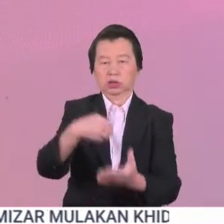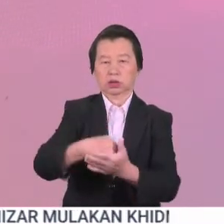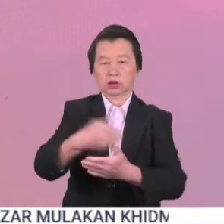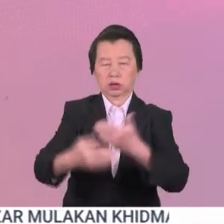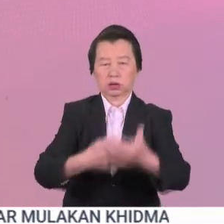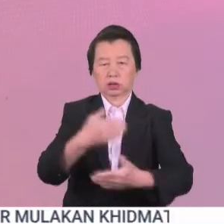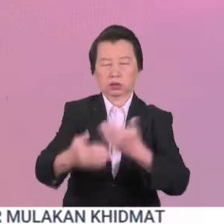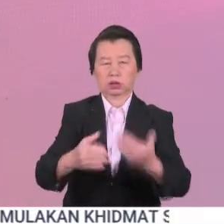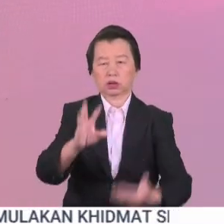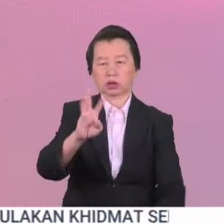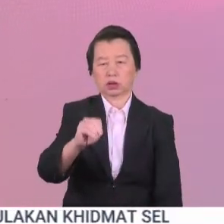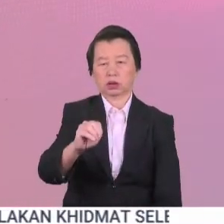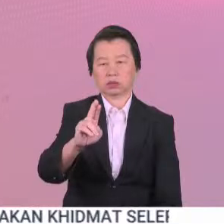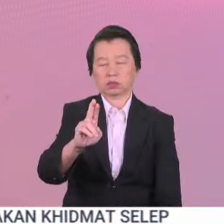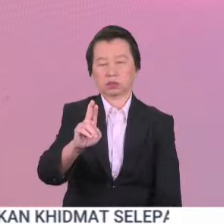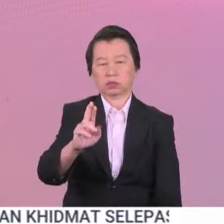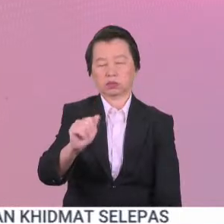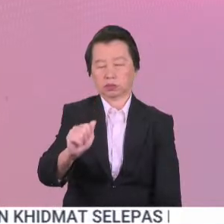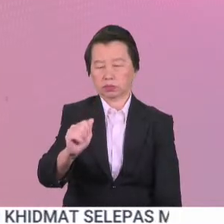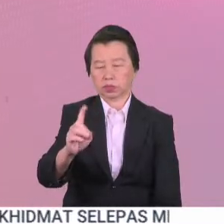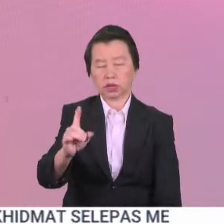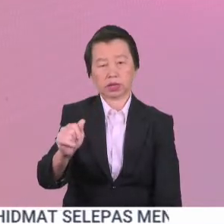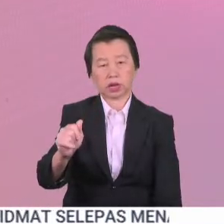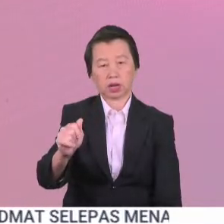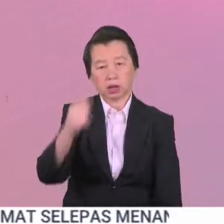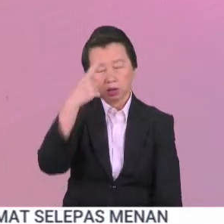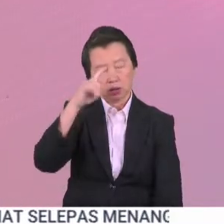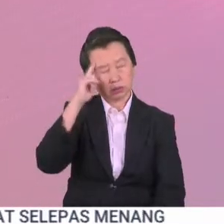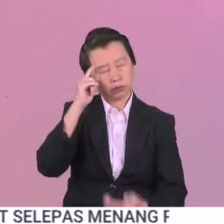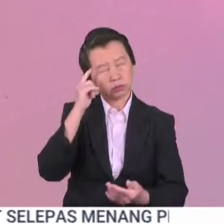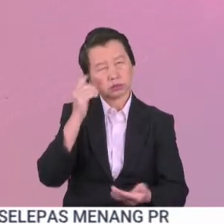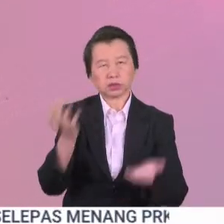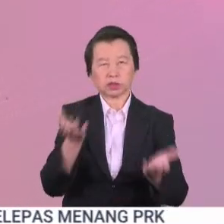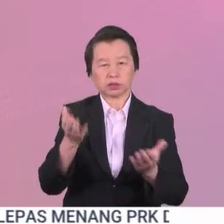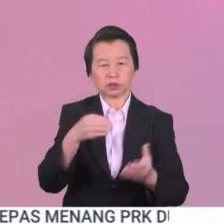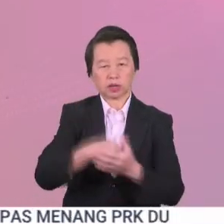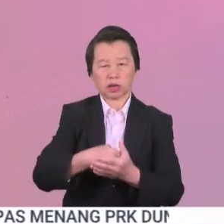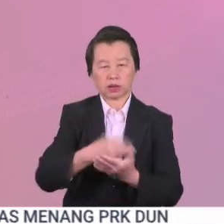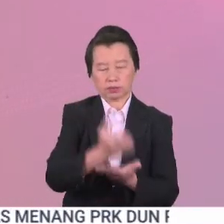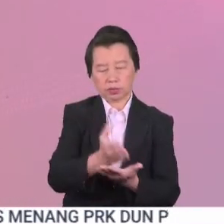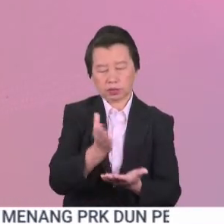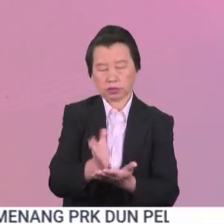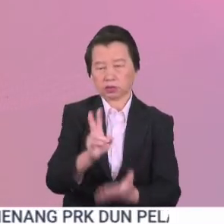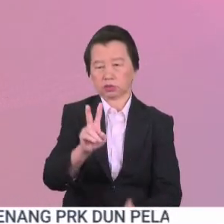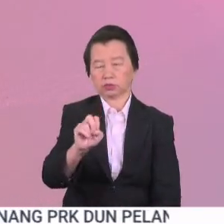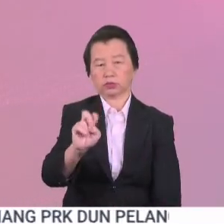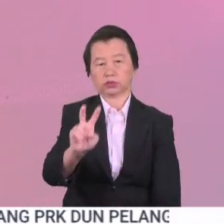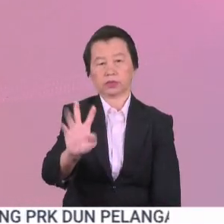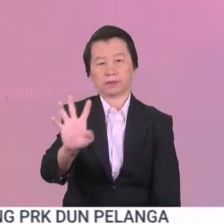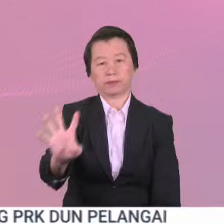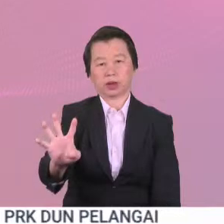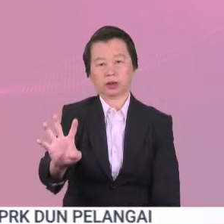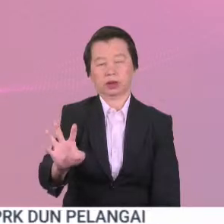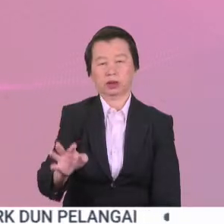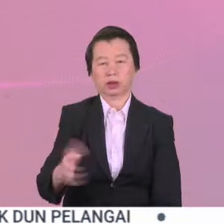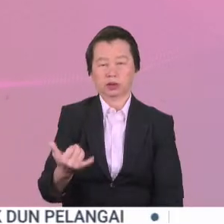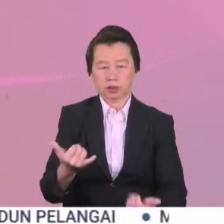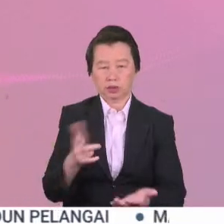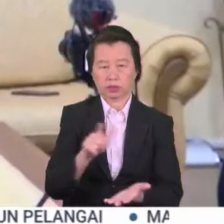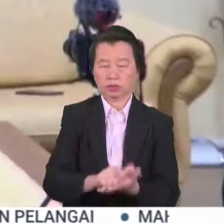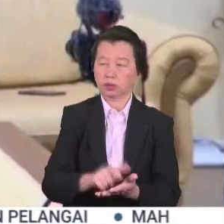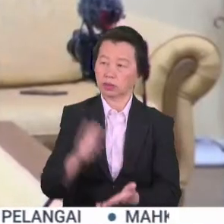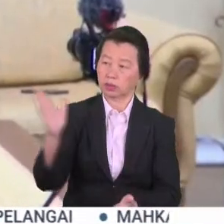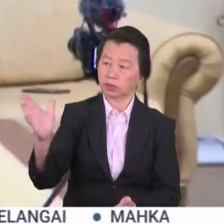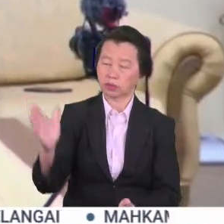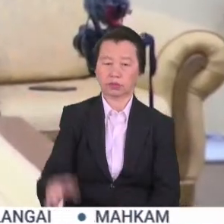kemajuan pertanian muda Mada untuk dipertimbangkan dalam belanjawan 2024 wartawan fakaz Ismail ada